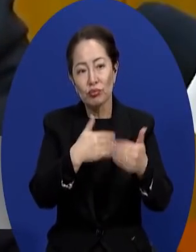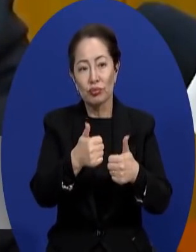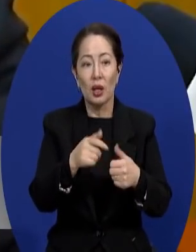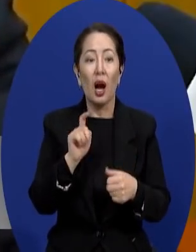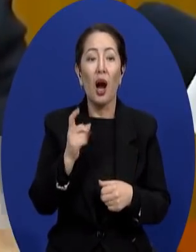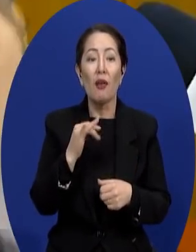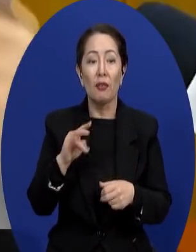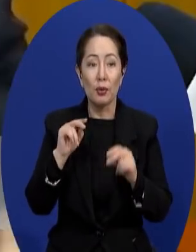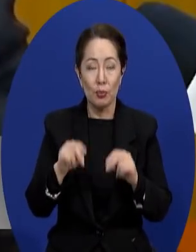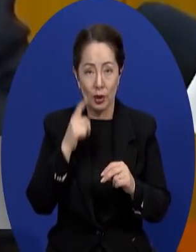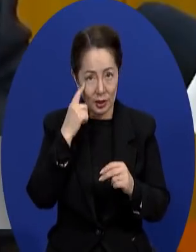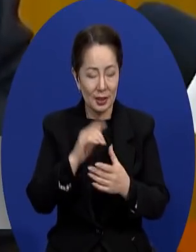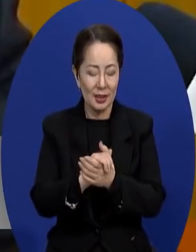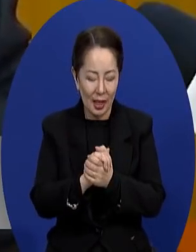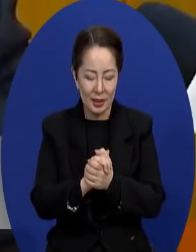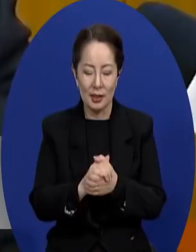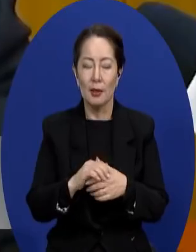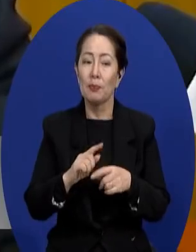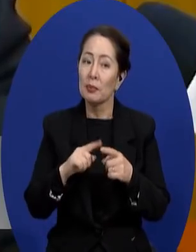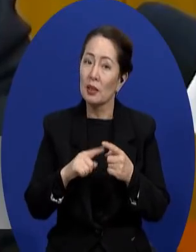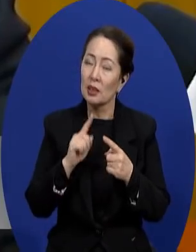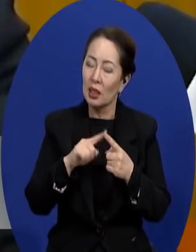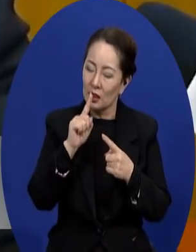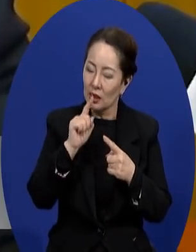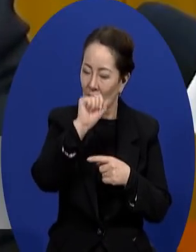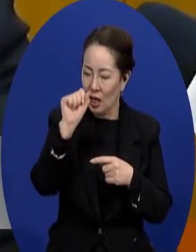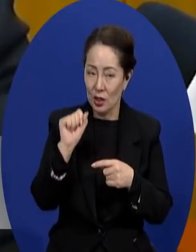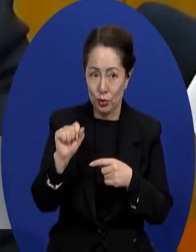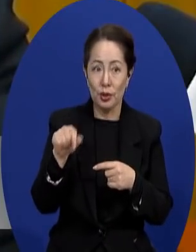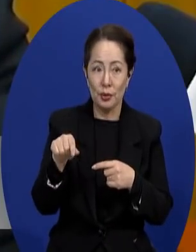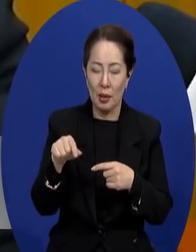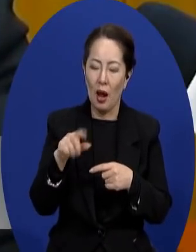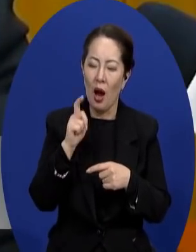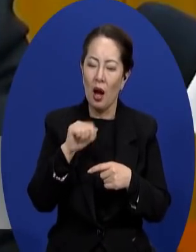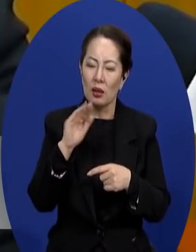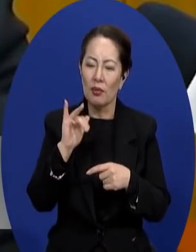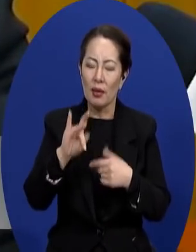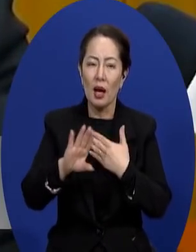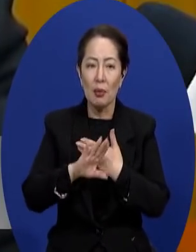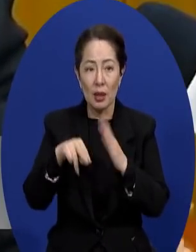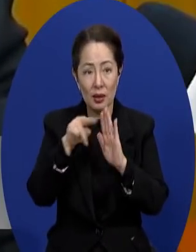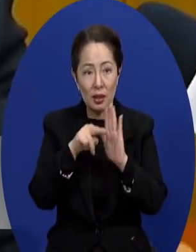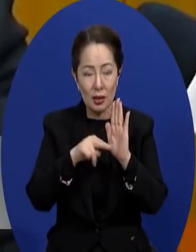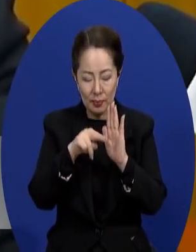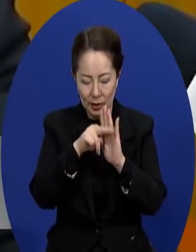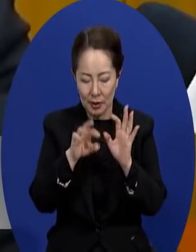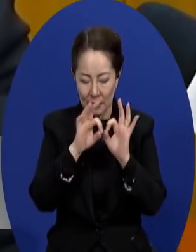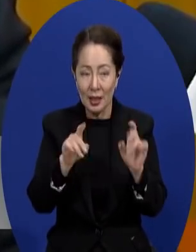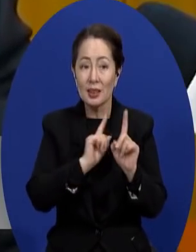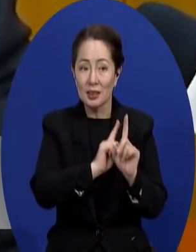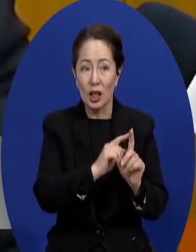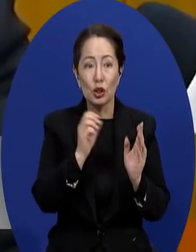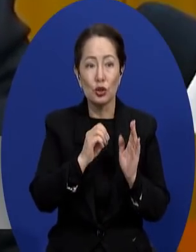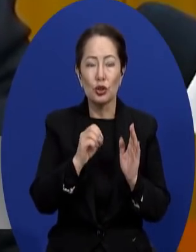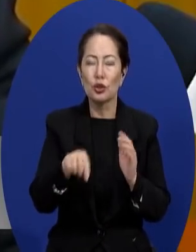байгаа. Гэхдээ ганцхан асуудал бий. Энэ халдвар хамгааллын дэглэмийг хаа ханаасаа хатуусах, ялангуяа тэнд оролцож